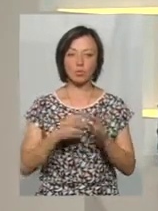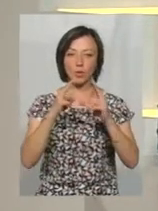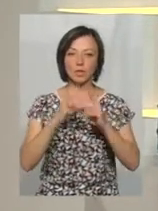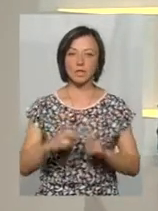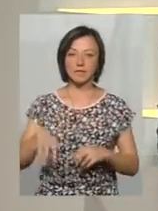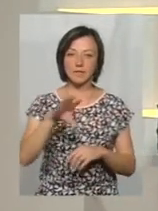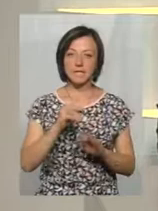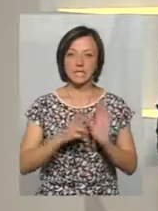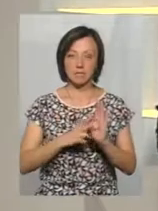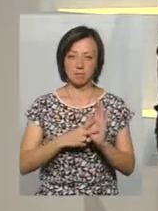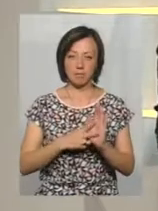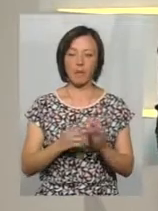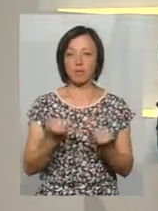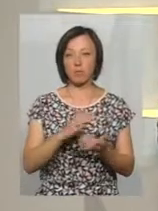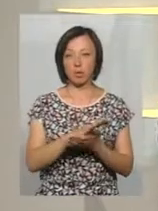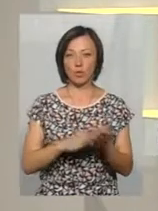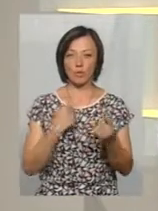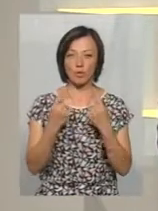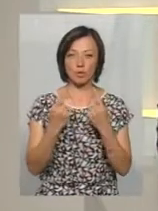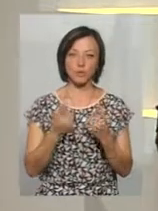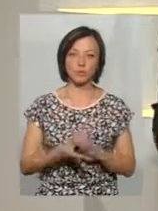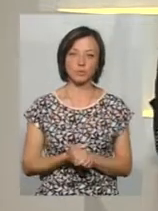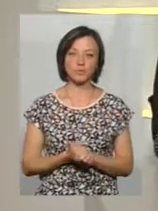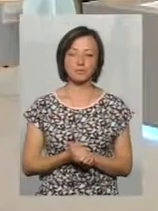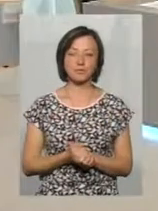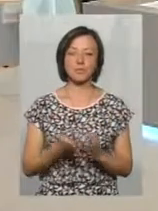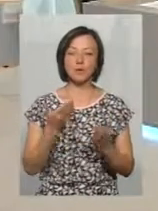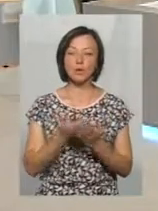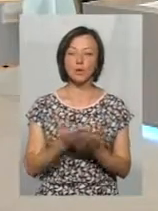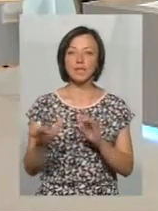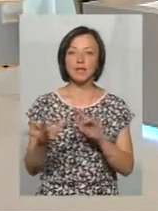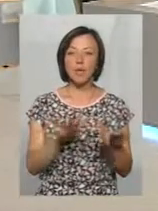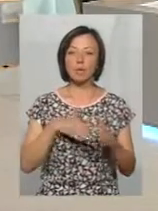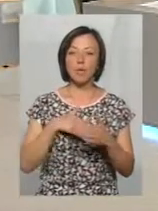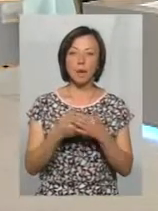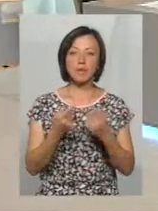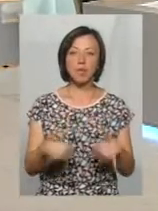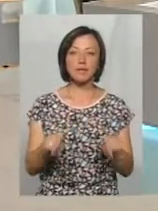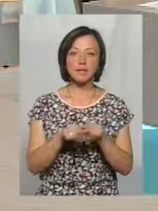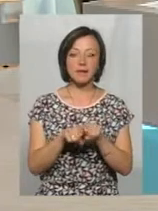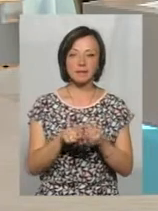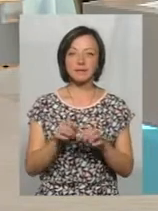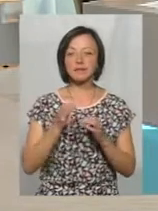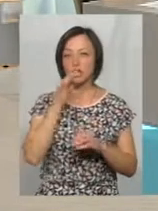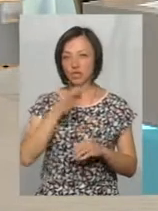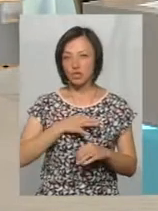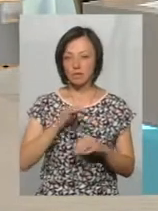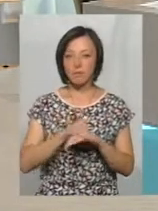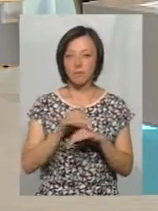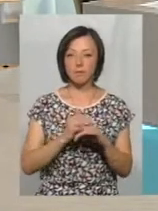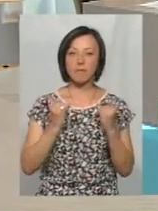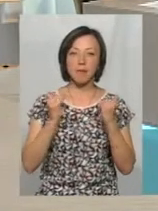розглянути усі сім. А ми продовжуємо нашу розмову. Отож, діяльність громадських організацій. Скажіть, пані Світлано, чи можна